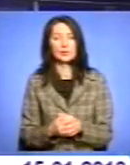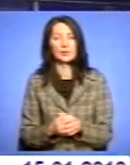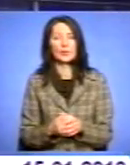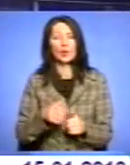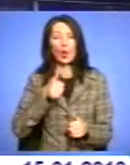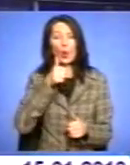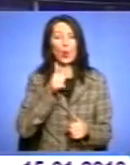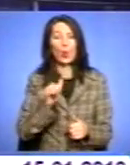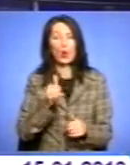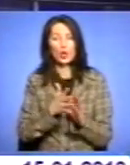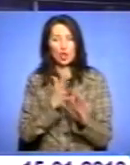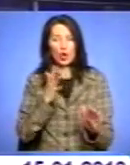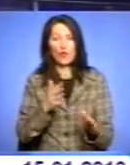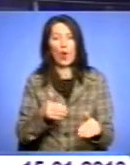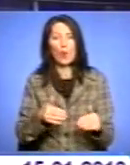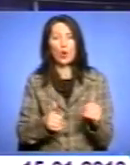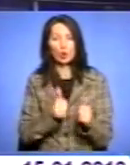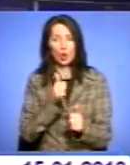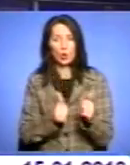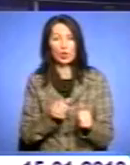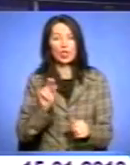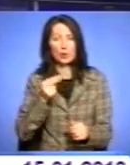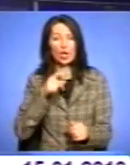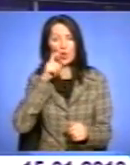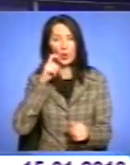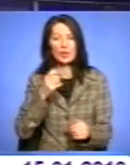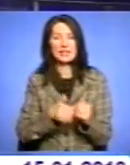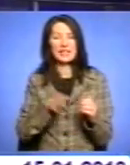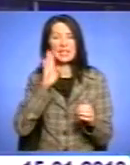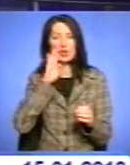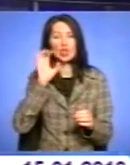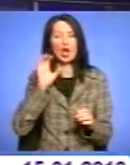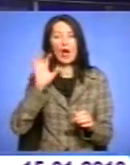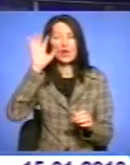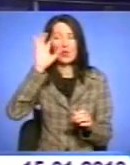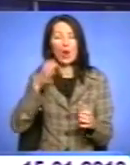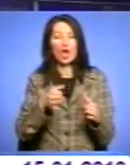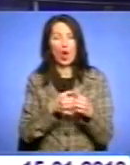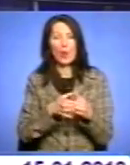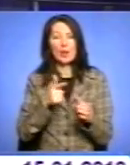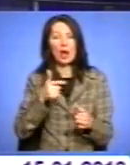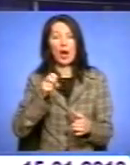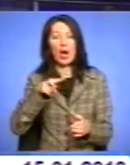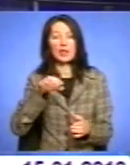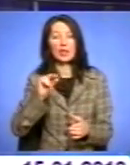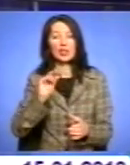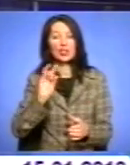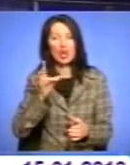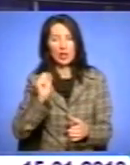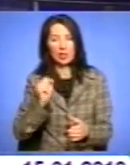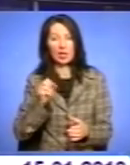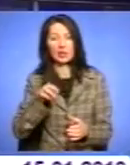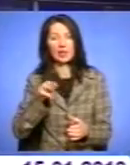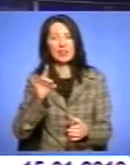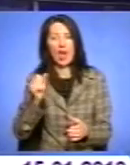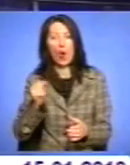У черговому турі чемпіонату України серед жіночих волейбольних команд України галичанка ТНЕУ у домашньому матчі перемогла